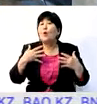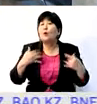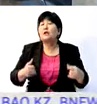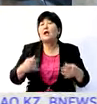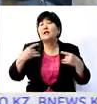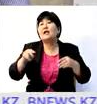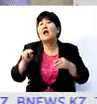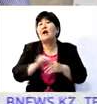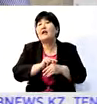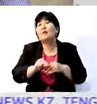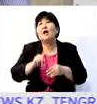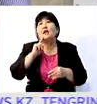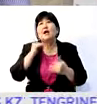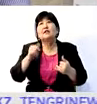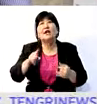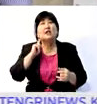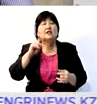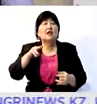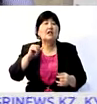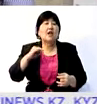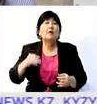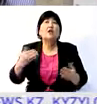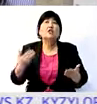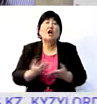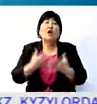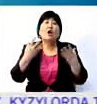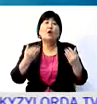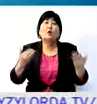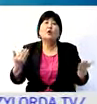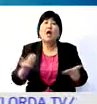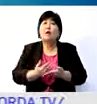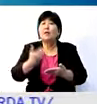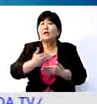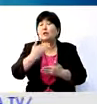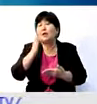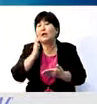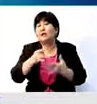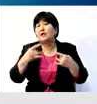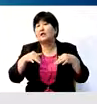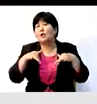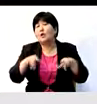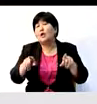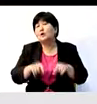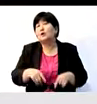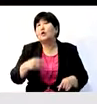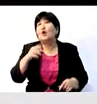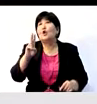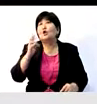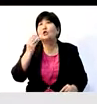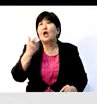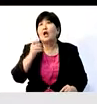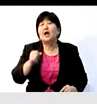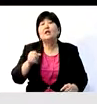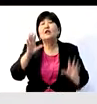телеемханасы, жастарға арналған жастар тайм, жаңа күн, ақпараттық таңдық бағдарламалар тікелей эфирде өтеді. Сондай ақ үштаған, заң